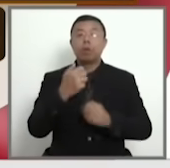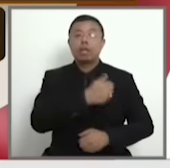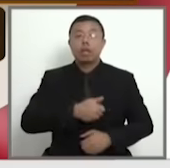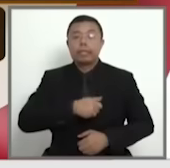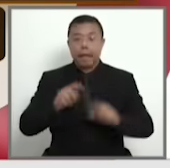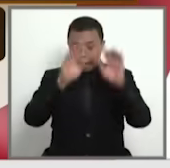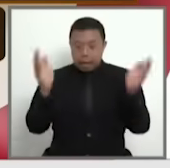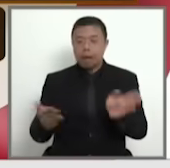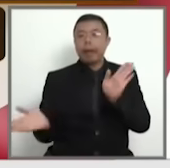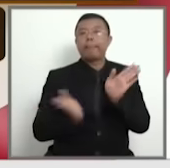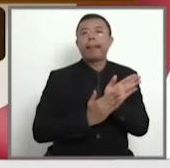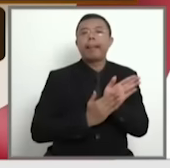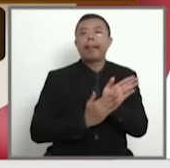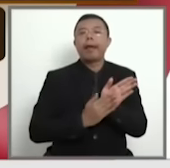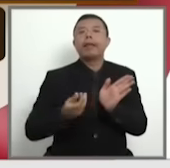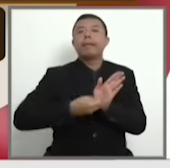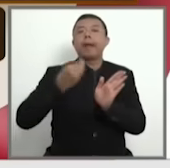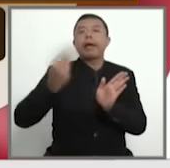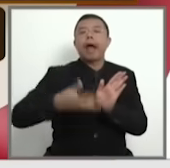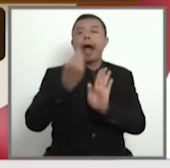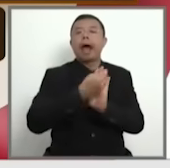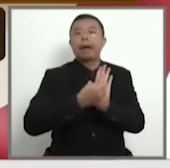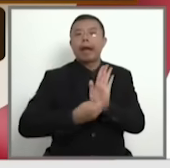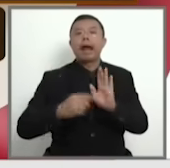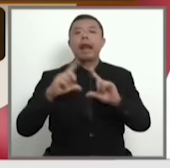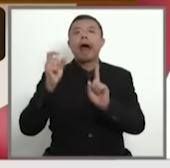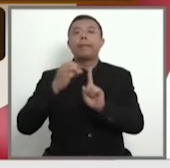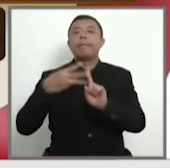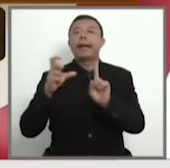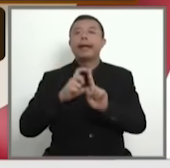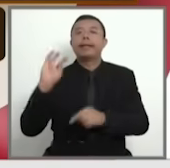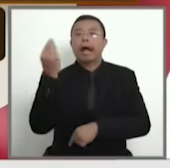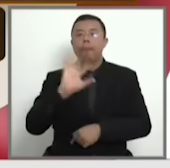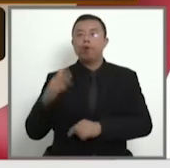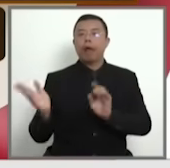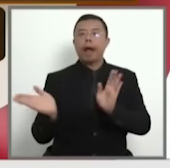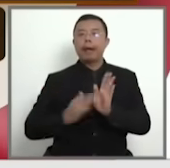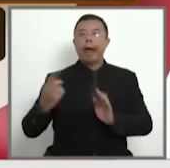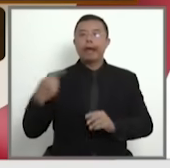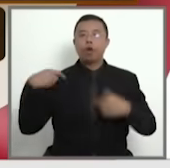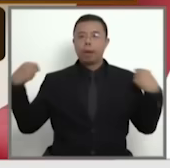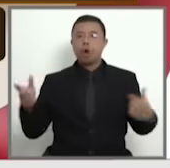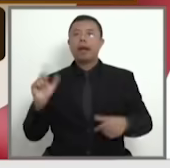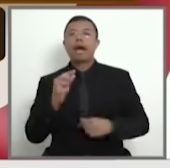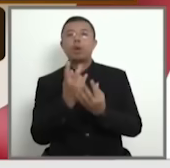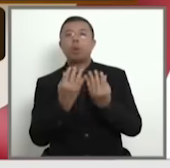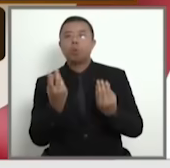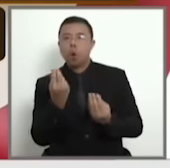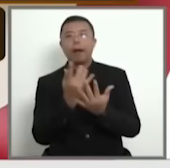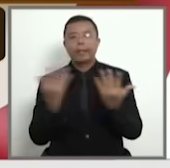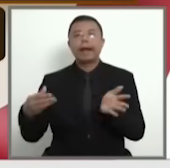kerdusnya diberikan label dibiayai APBD DKI Jakarta bukan dari Gubernur dari uang rakyat lewat